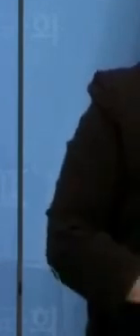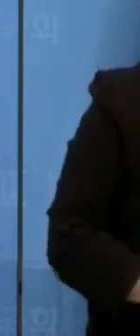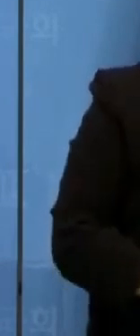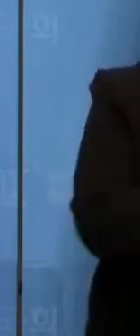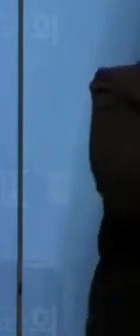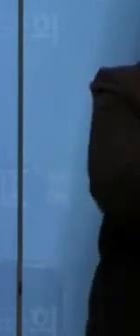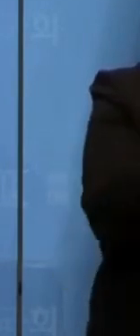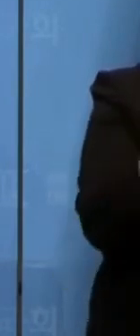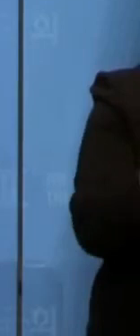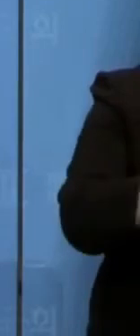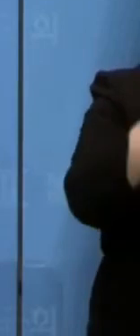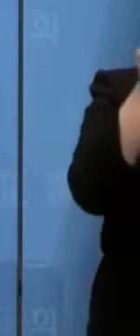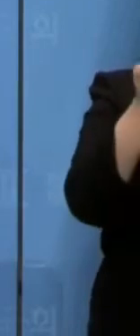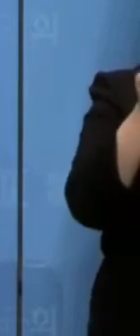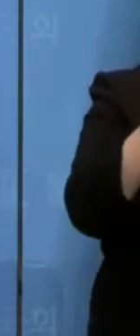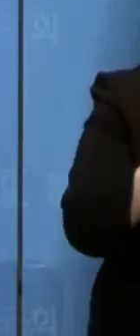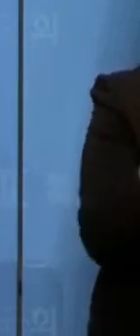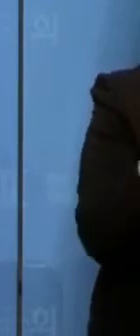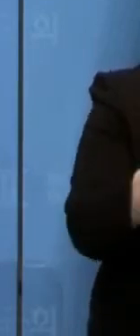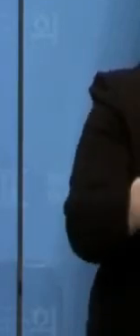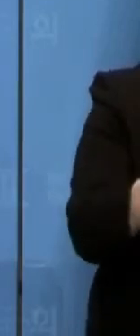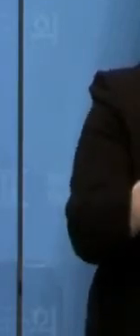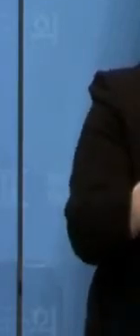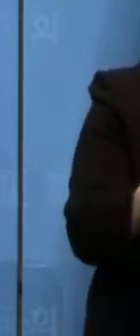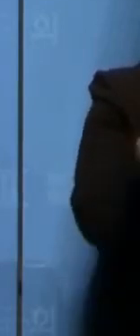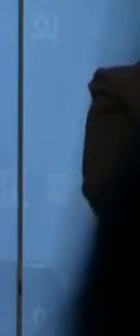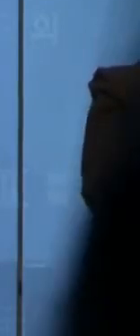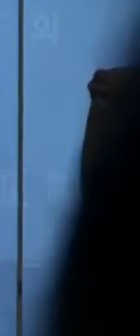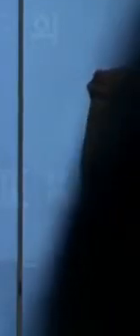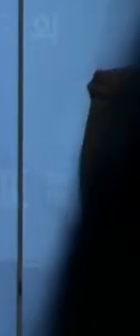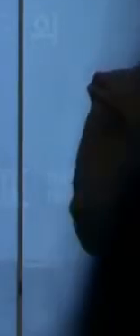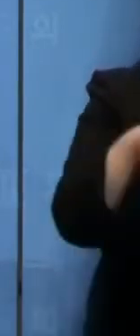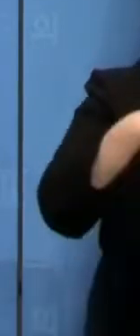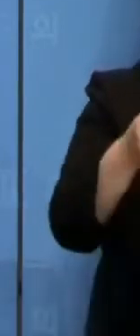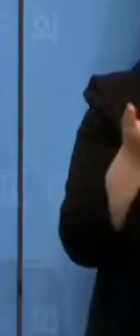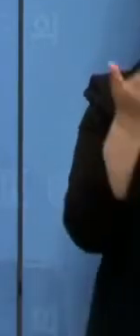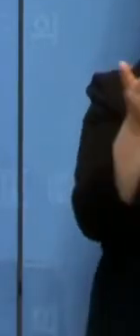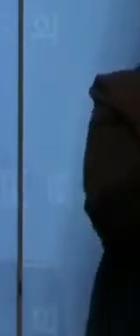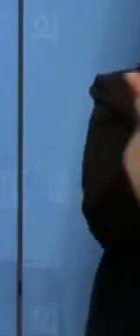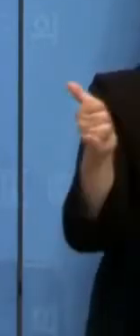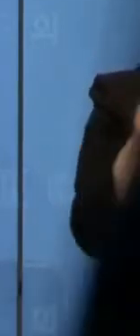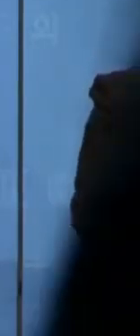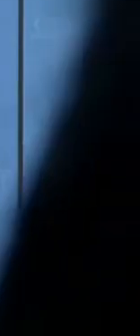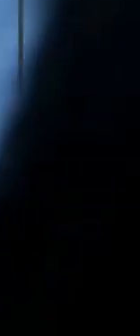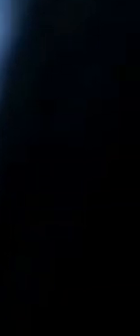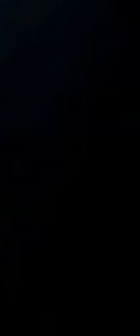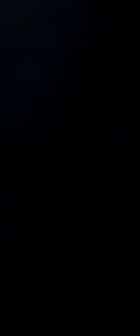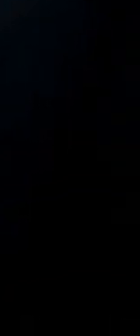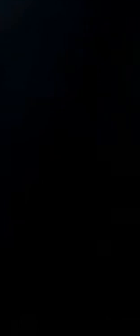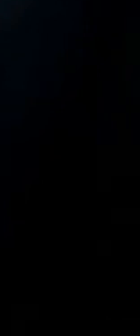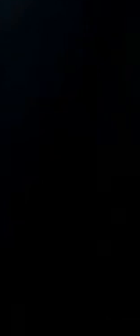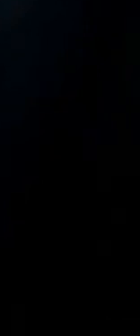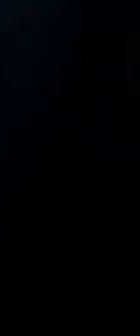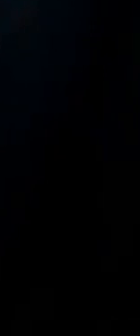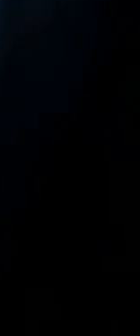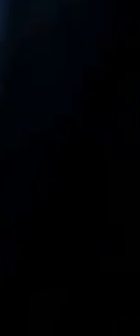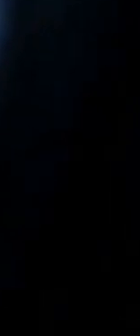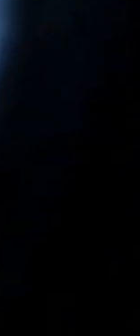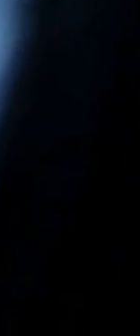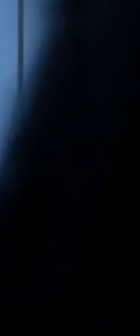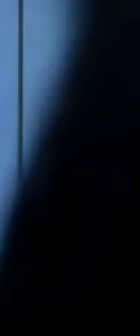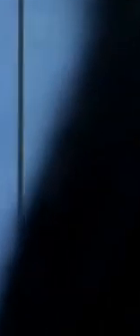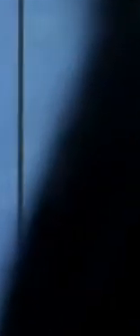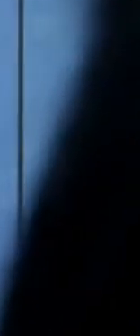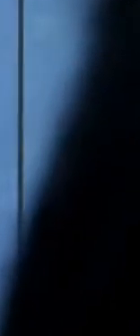4월 7일, 이제 잘못된 세력에게 잘못 건네진 국민의 권력을